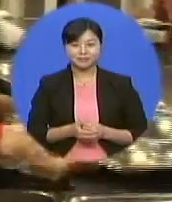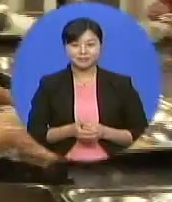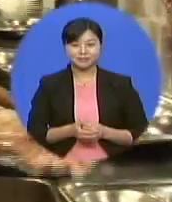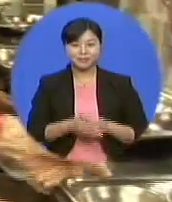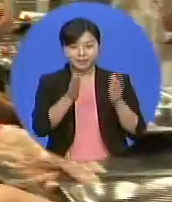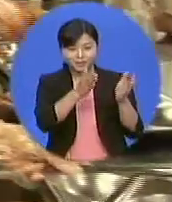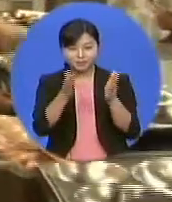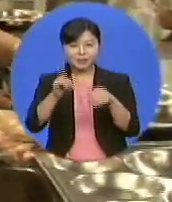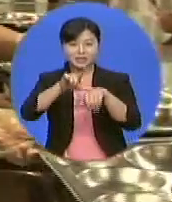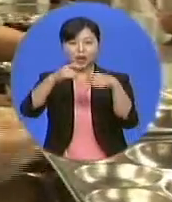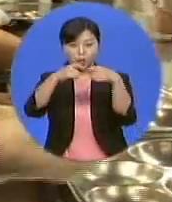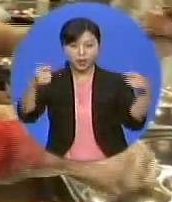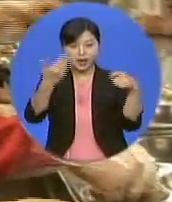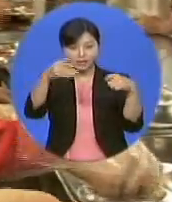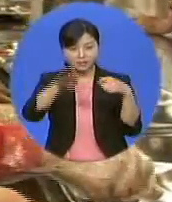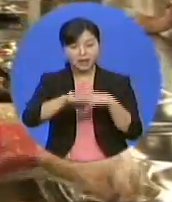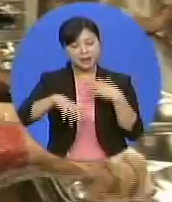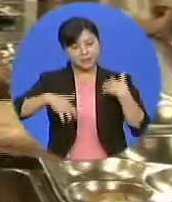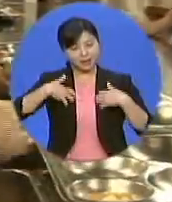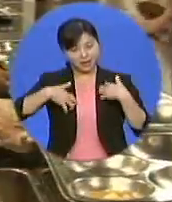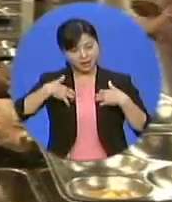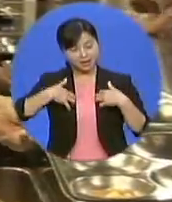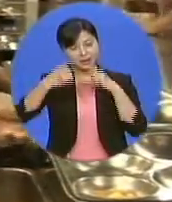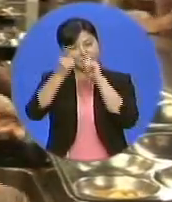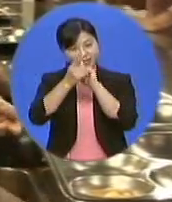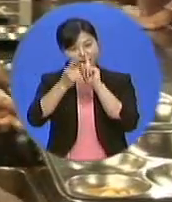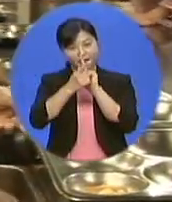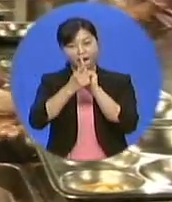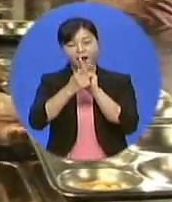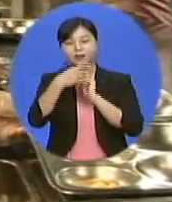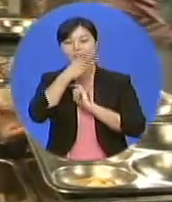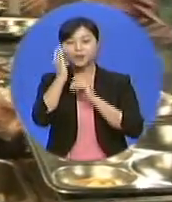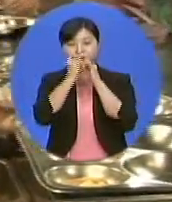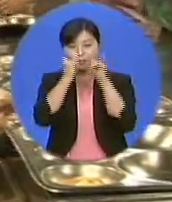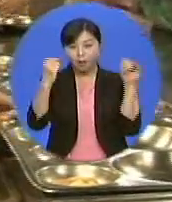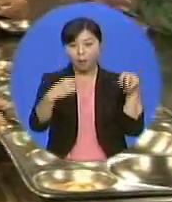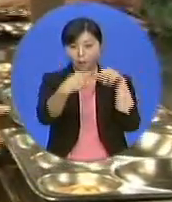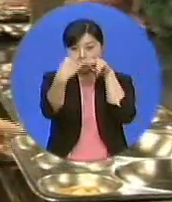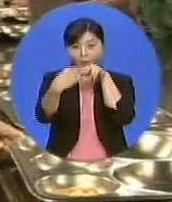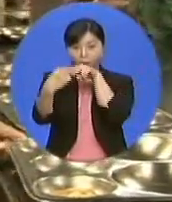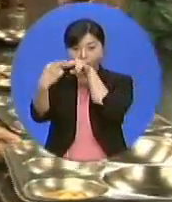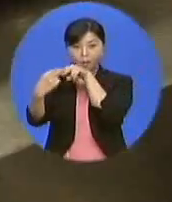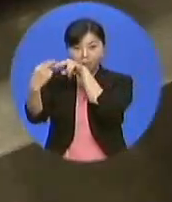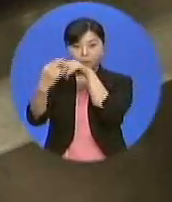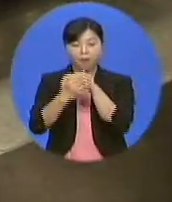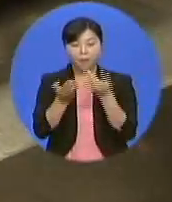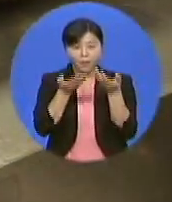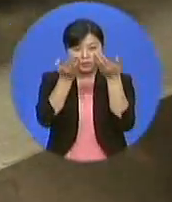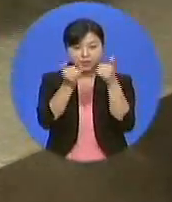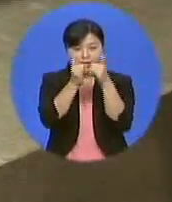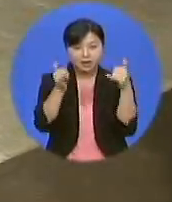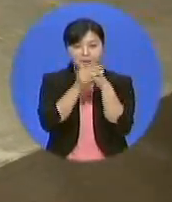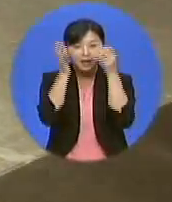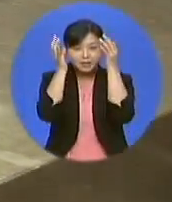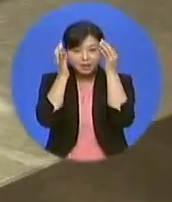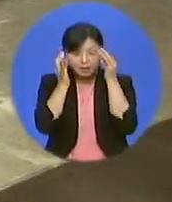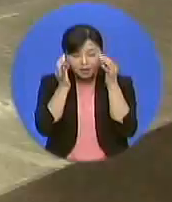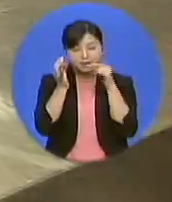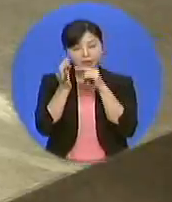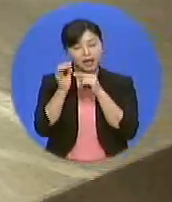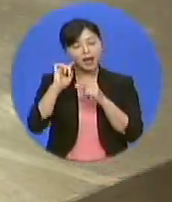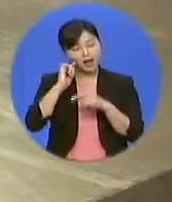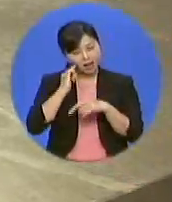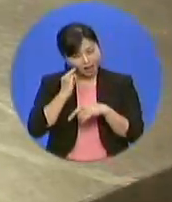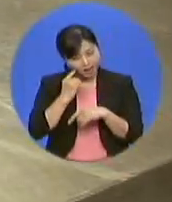준비는 오래 걸렸지만 반갑게 반겨주시는 어르신들을 뵐 때면 봉사자들의 땀방울은 어느새 아름다운